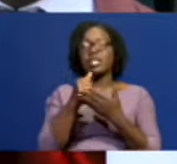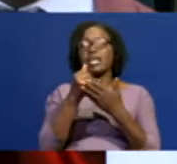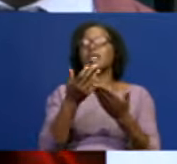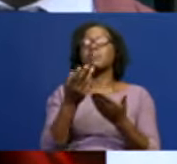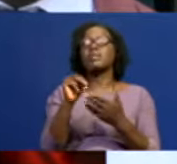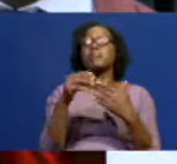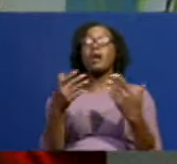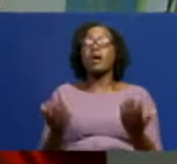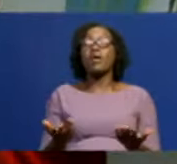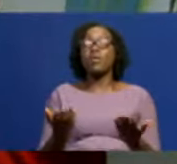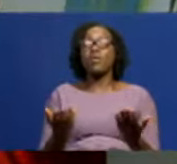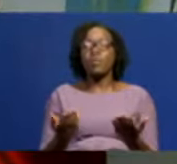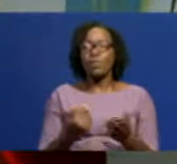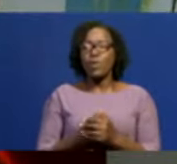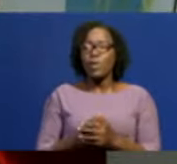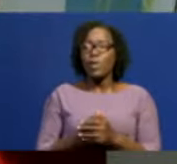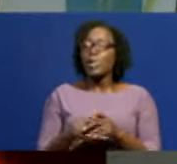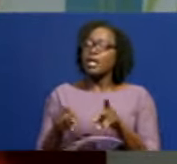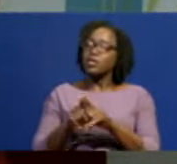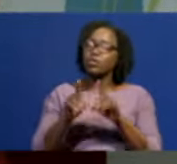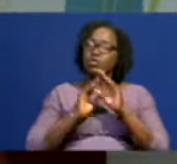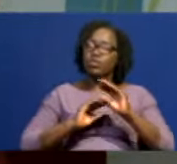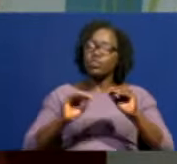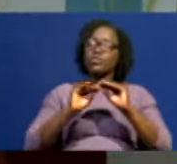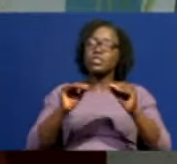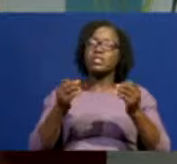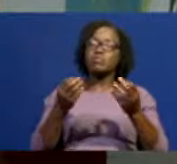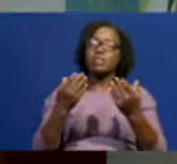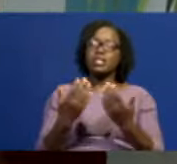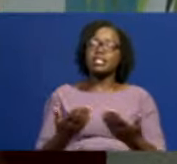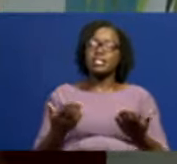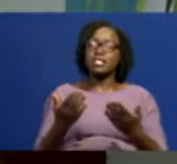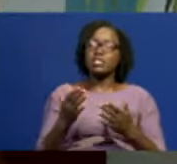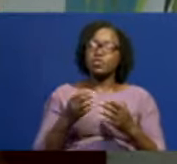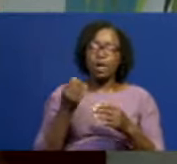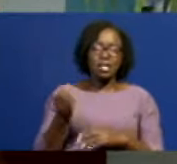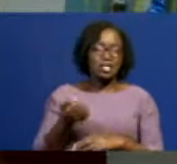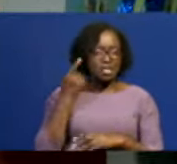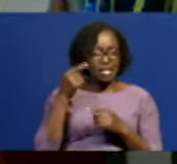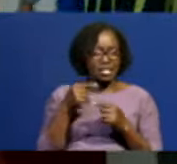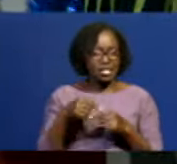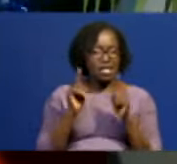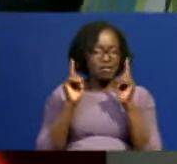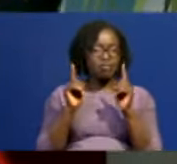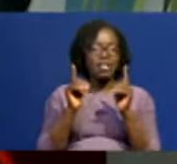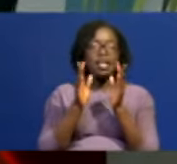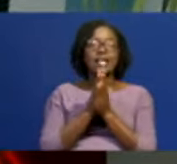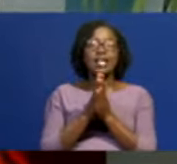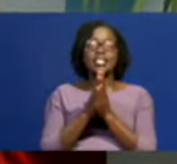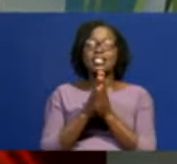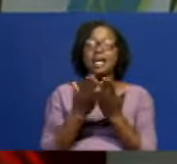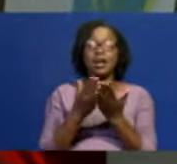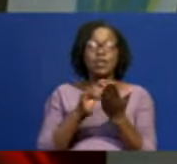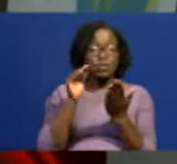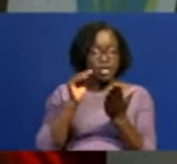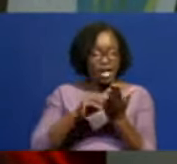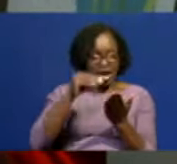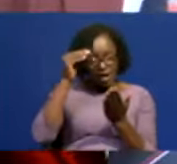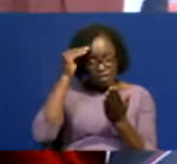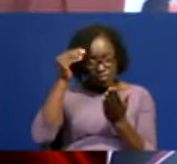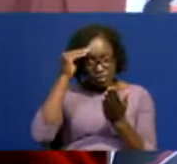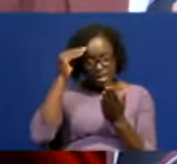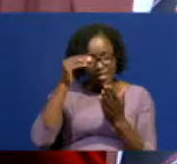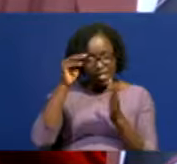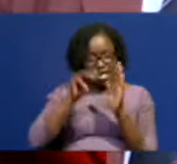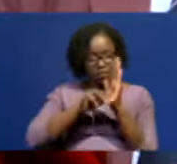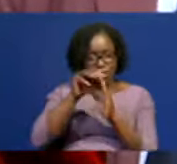katika msingi. Na tumewafundisha mambo mengi ya kujielewa, na wamesoma, na tunajua ya kwamba wamekoma.